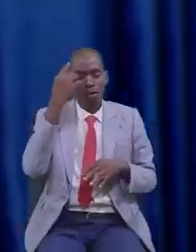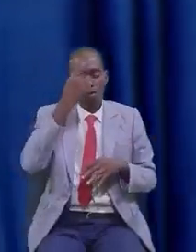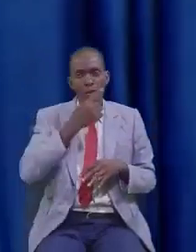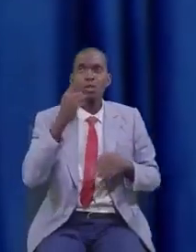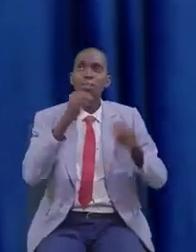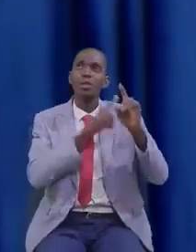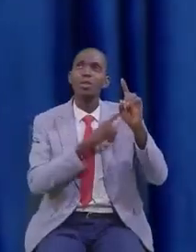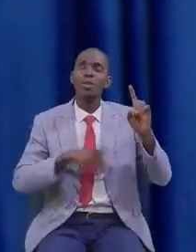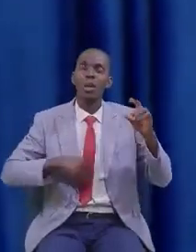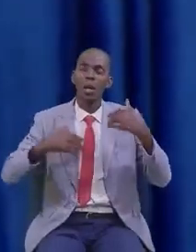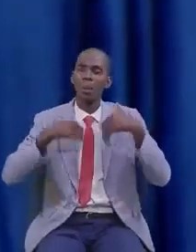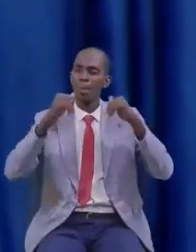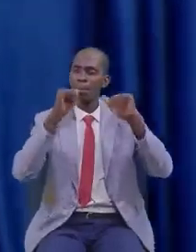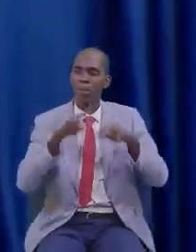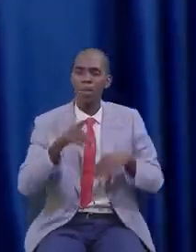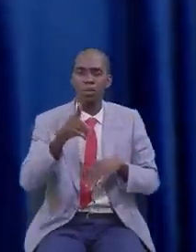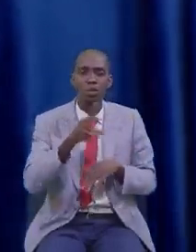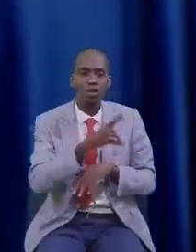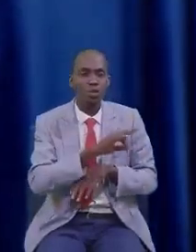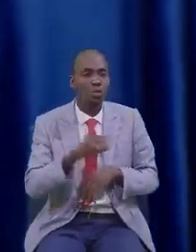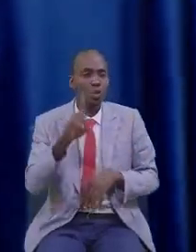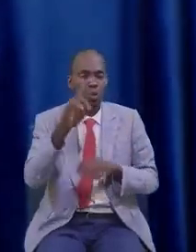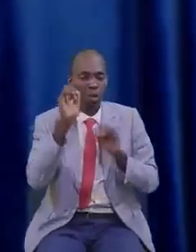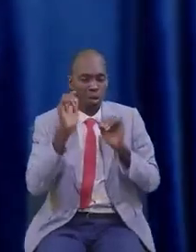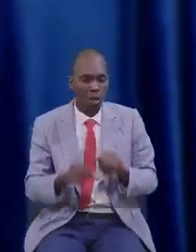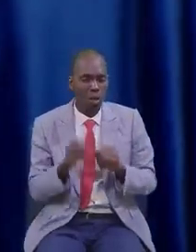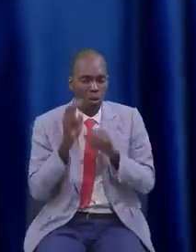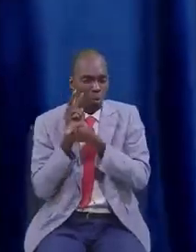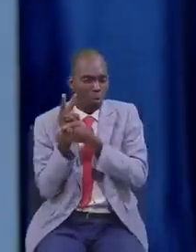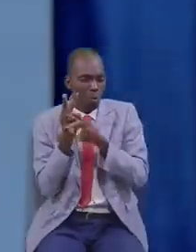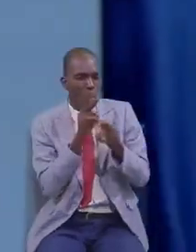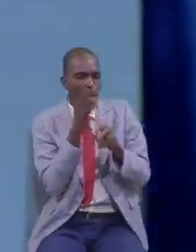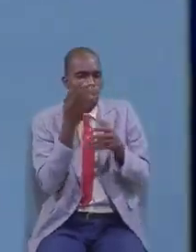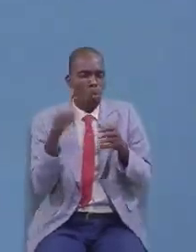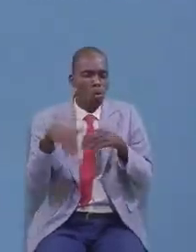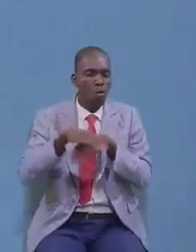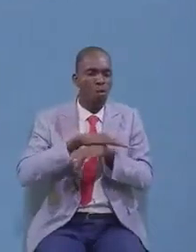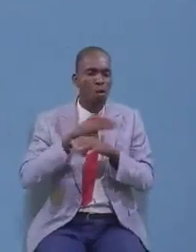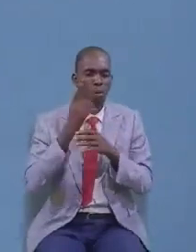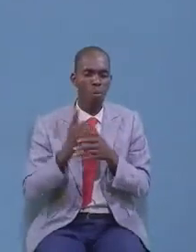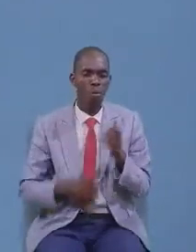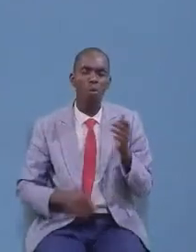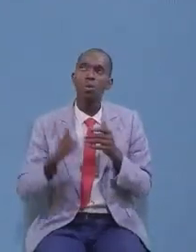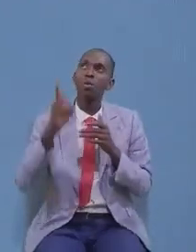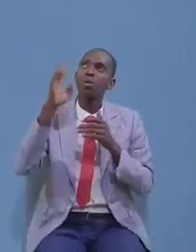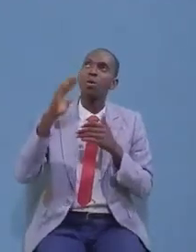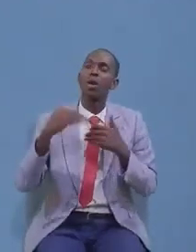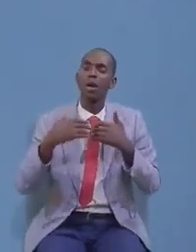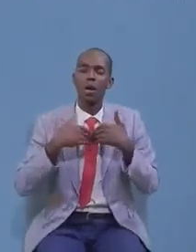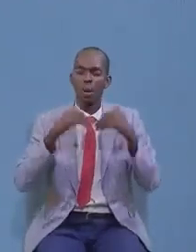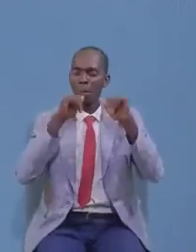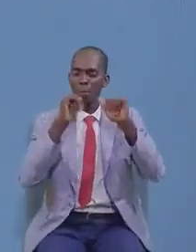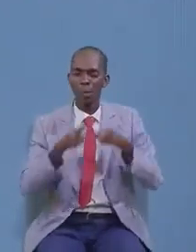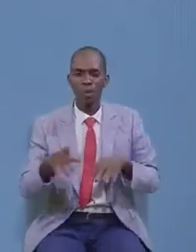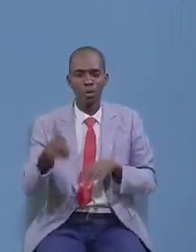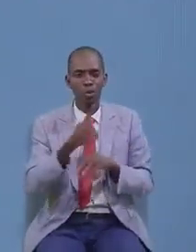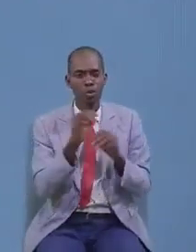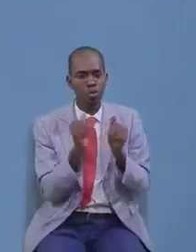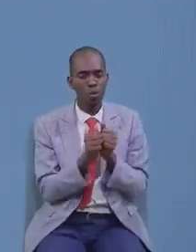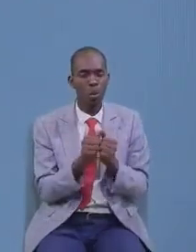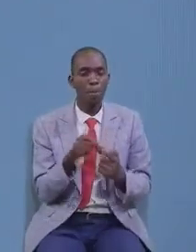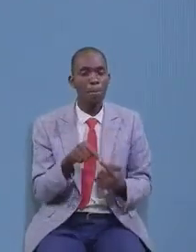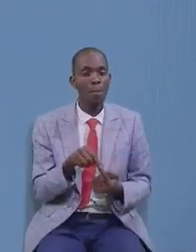can watch over them for you like you can by yourself. మీ నుదుట కార్చిన చెమట చేత మీరు